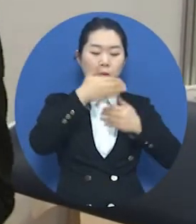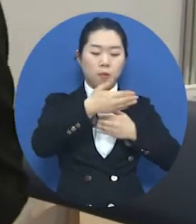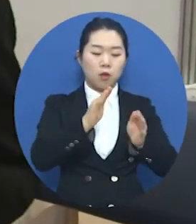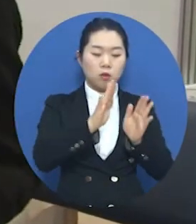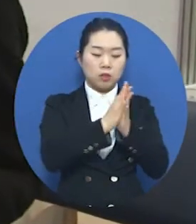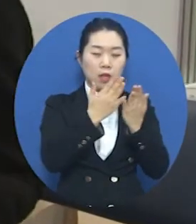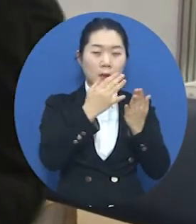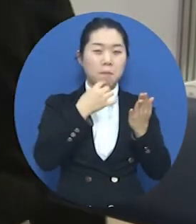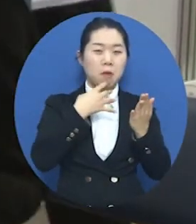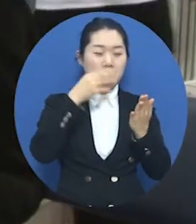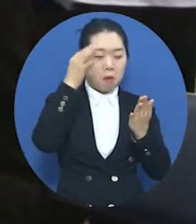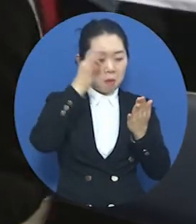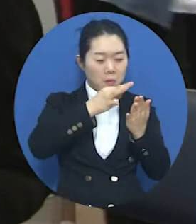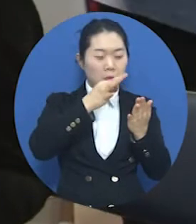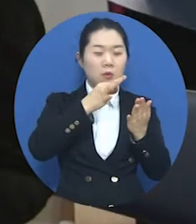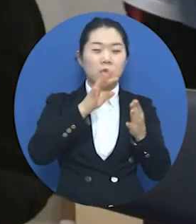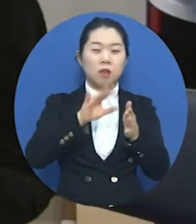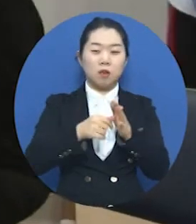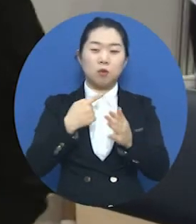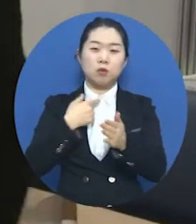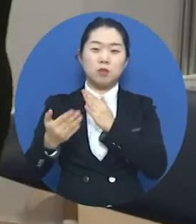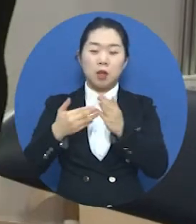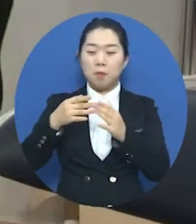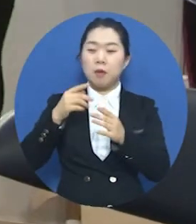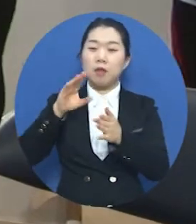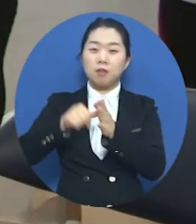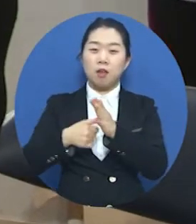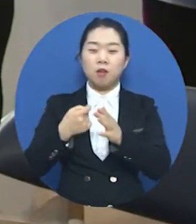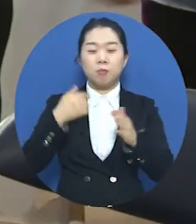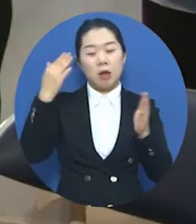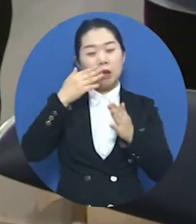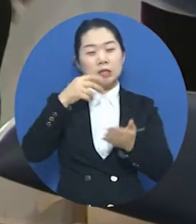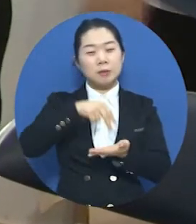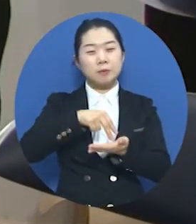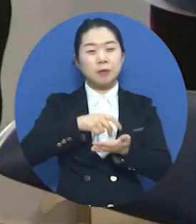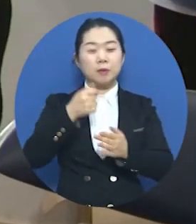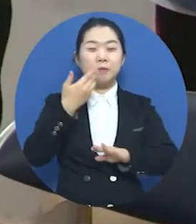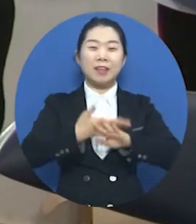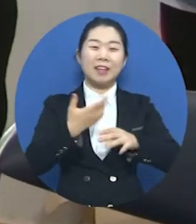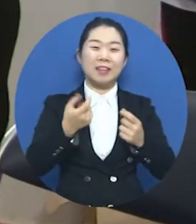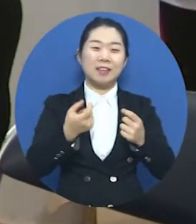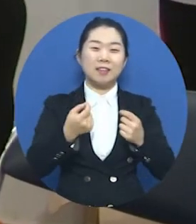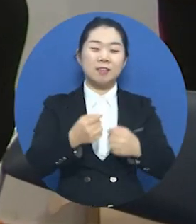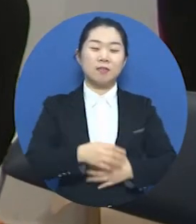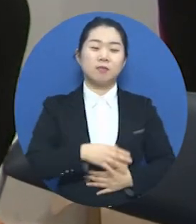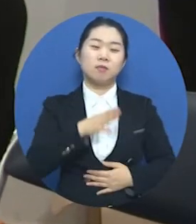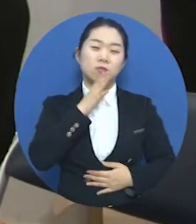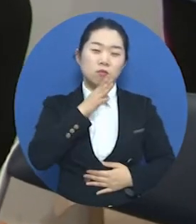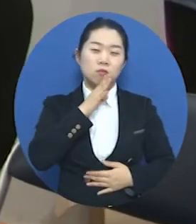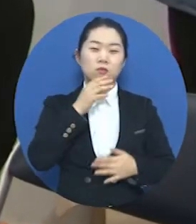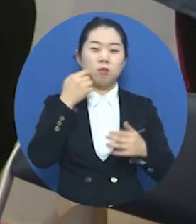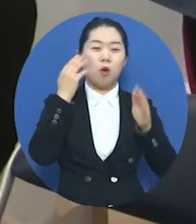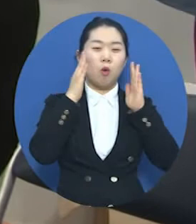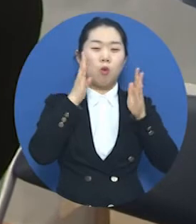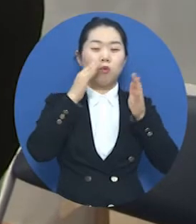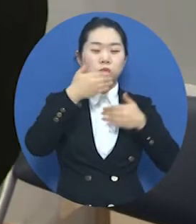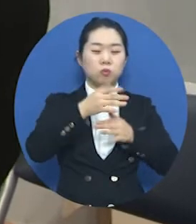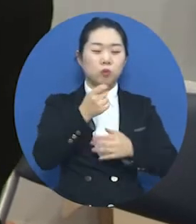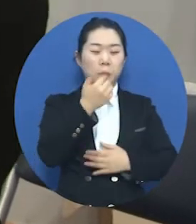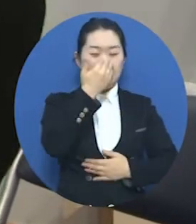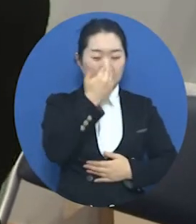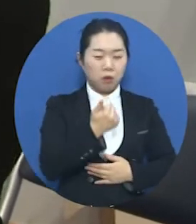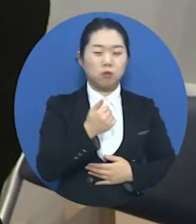이렇게 체험장에서 배울 때랑 우리 학생들이 좀 반응이 다를 것 같아요. 아무래도 교실은 지루해 하고요. 이런 데서 오면 좀 더